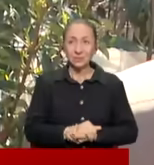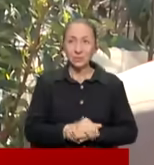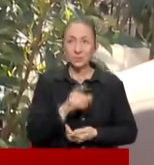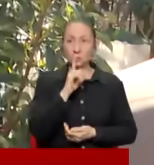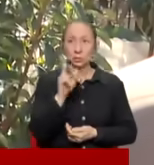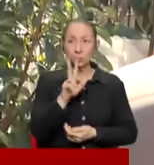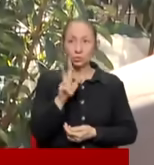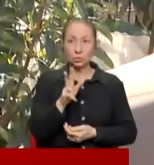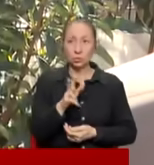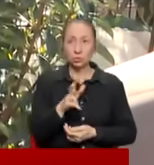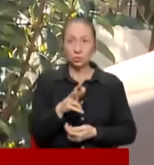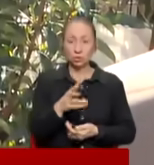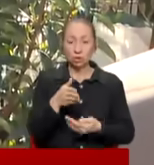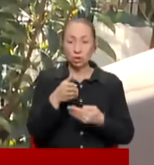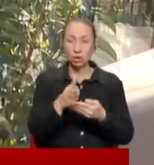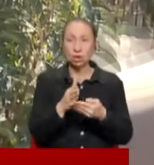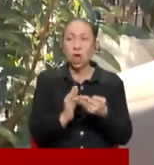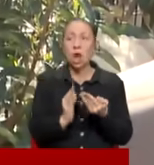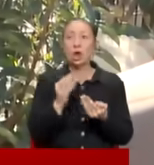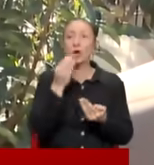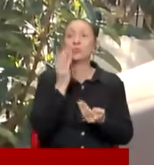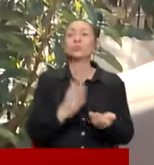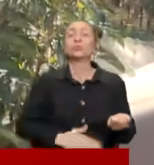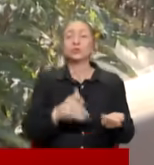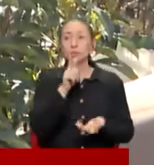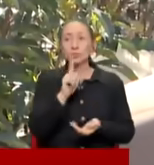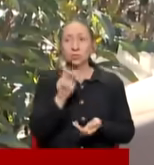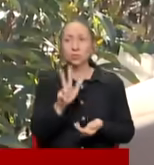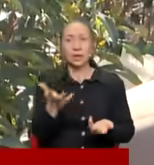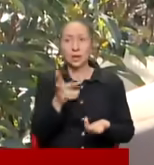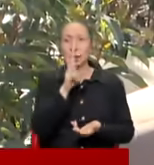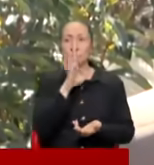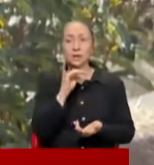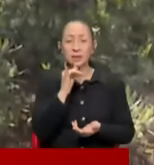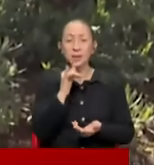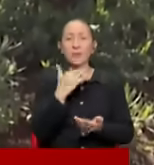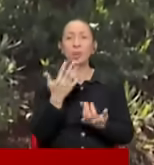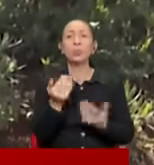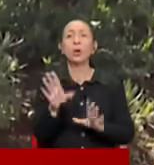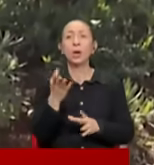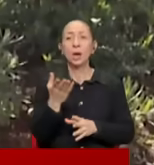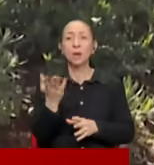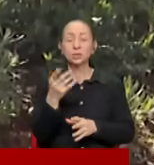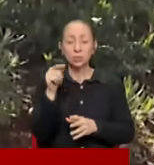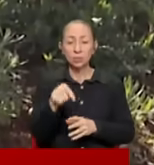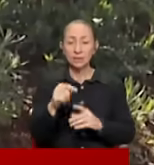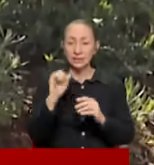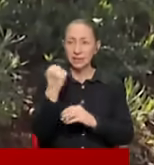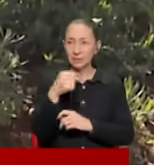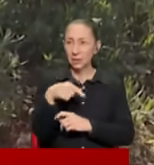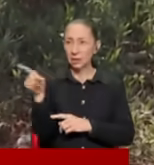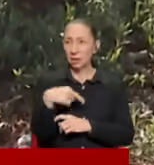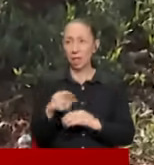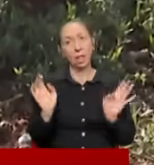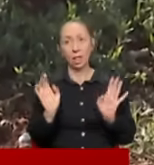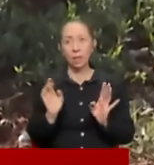%30 lira köyünde ya çeyrek öğün doyulmaz. %30 lira ne ki ya? Yani 250 gram et etmiyor. Ancak buradan Taksim'e gider